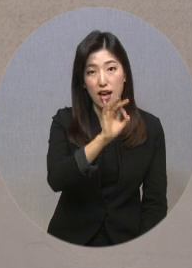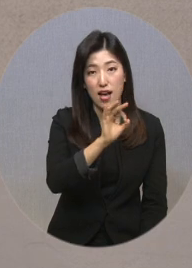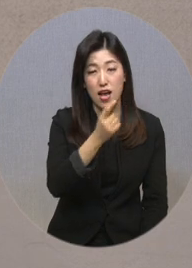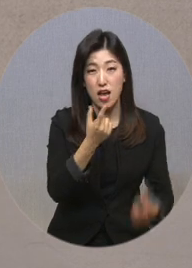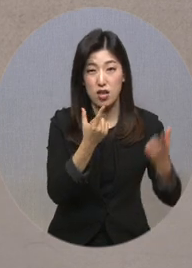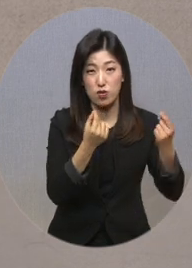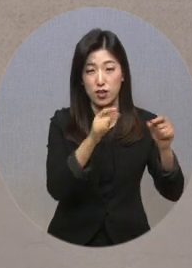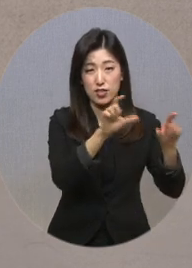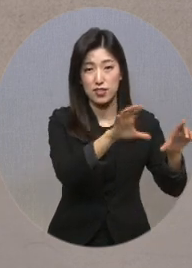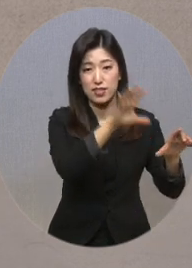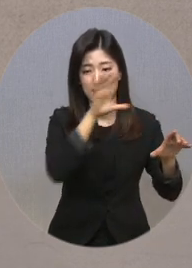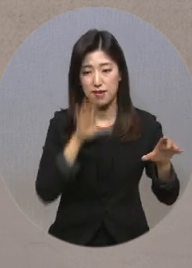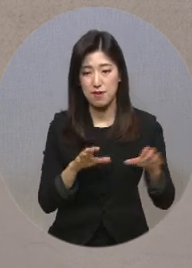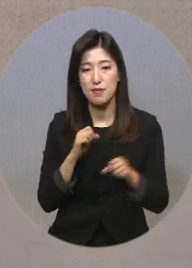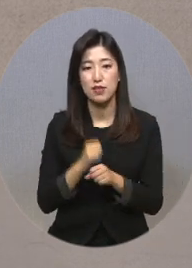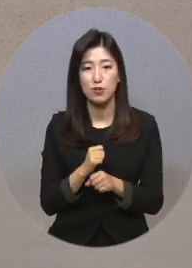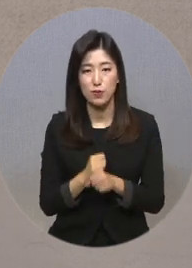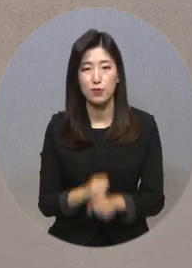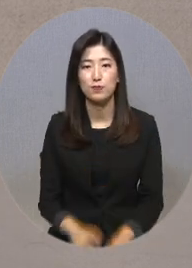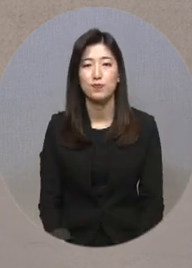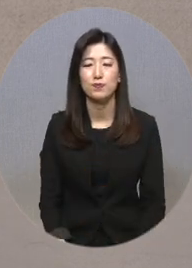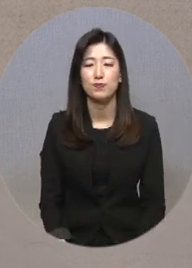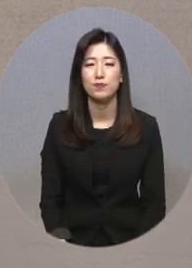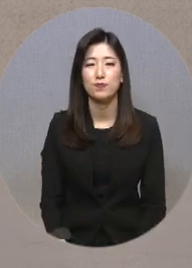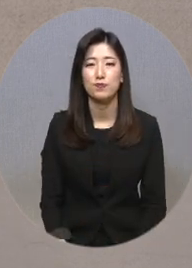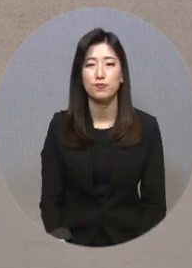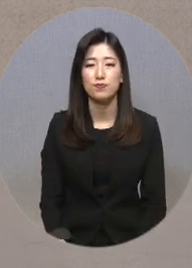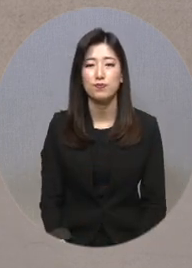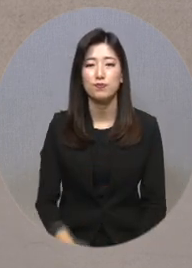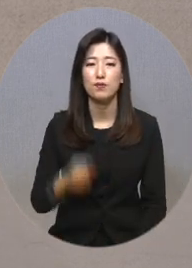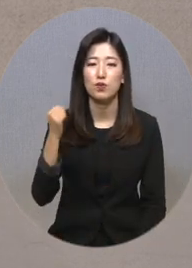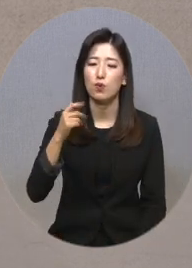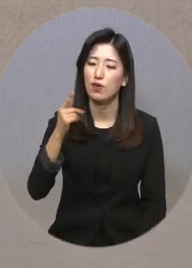측면으로 추진하고 있는 것이 있는데 KBS